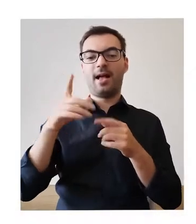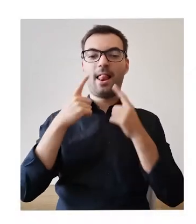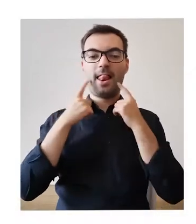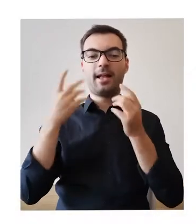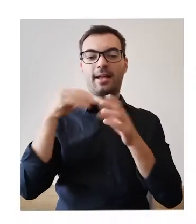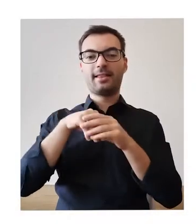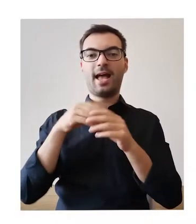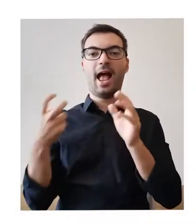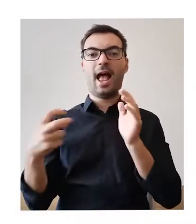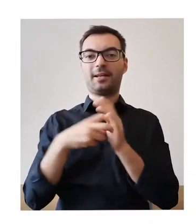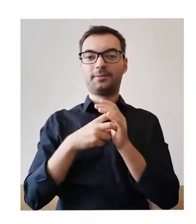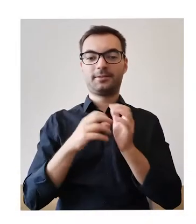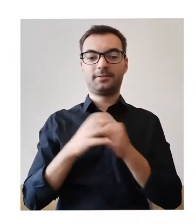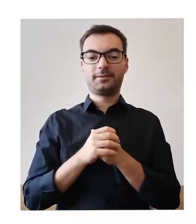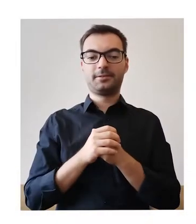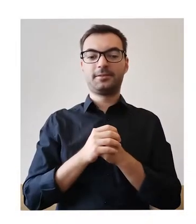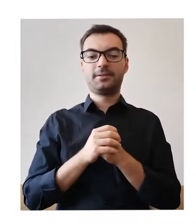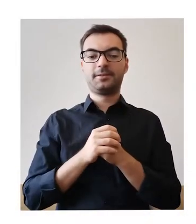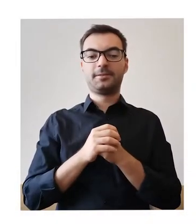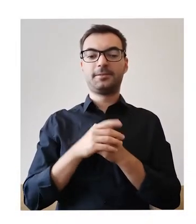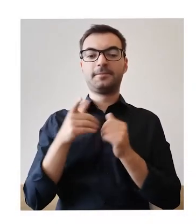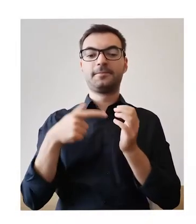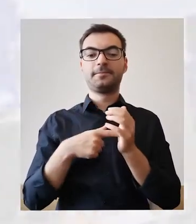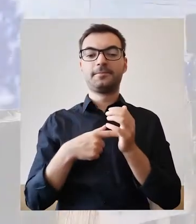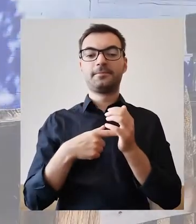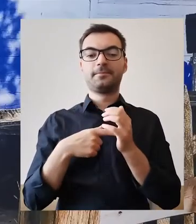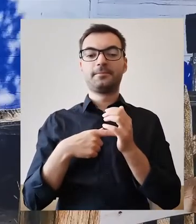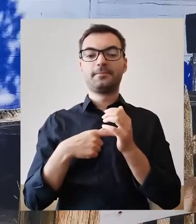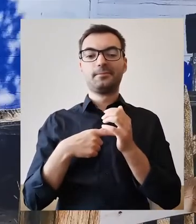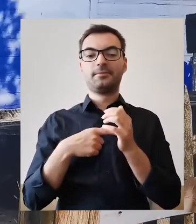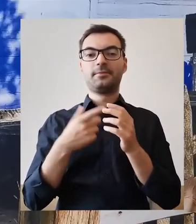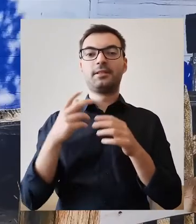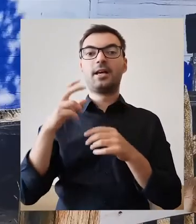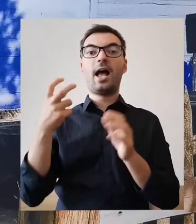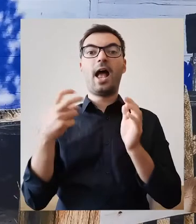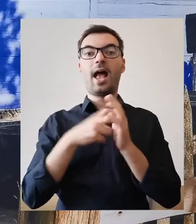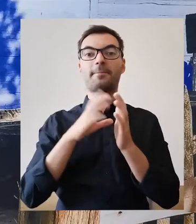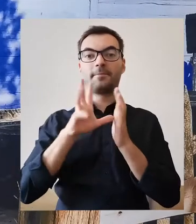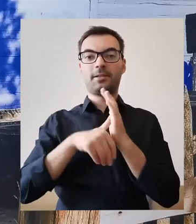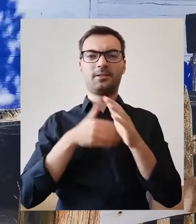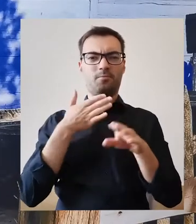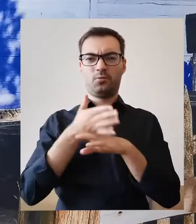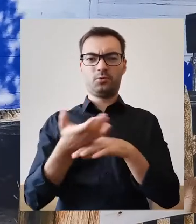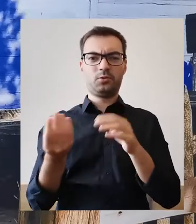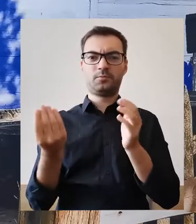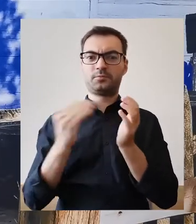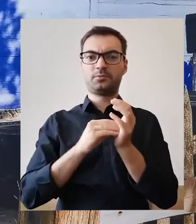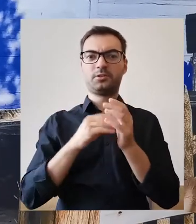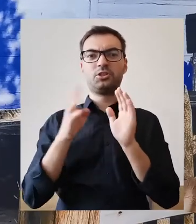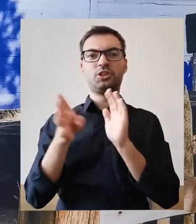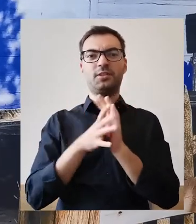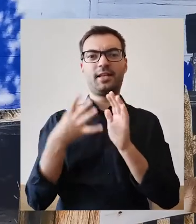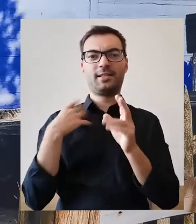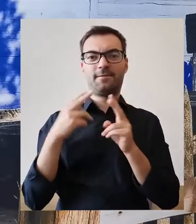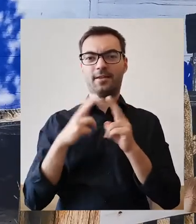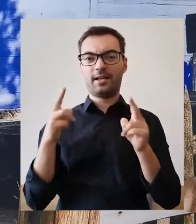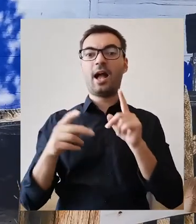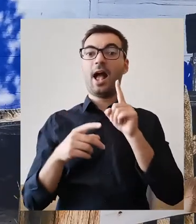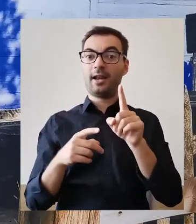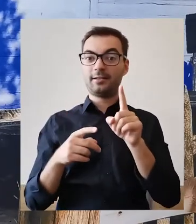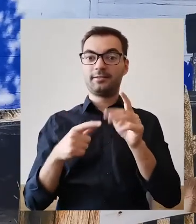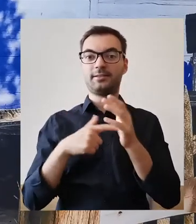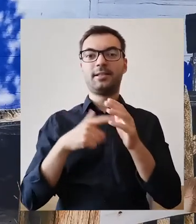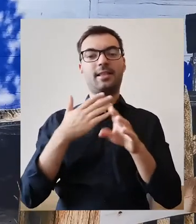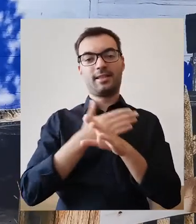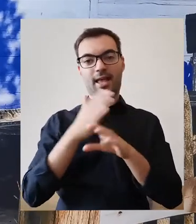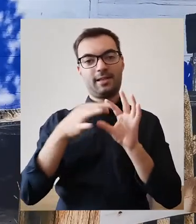co prawda skoczyła ona na herb miejski dość późno bo w połowie 19-go wieku no ale jest